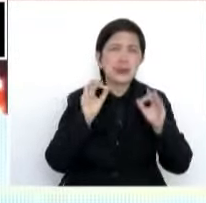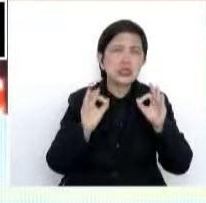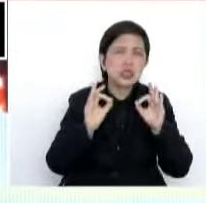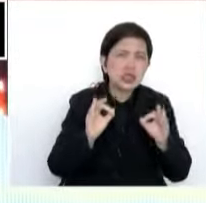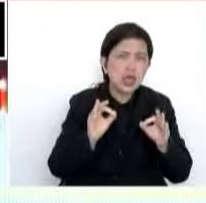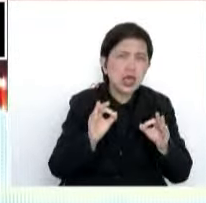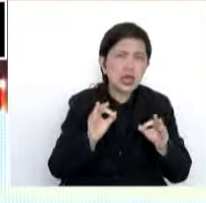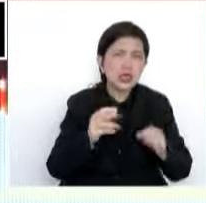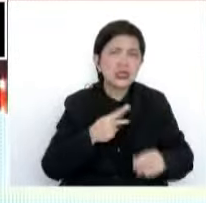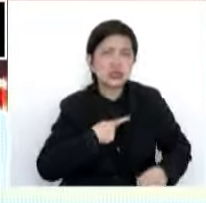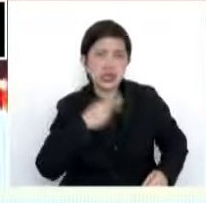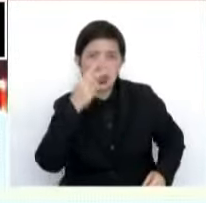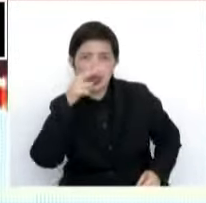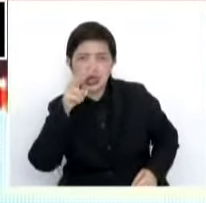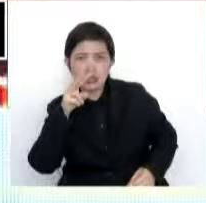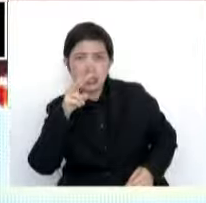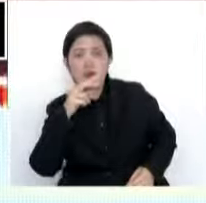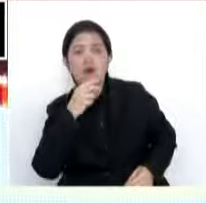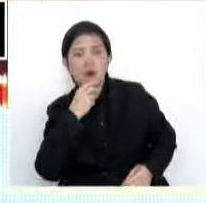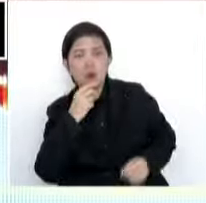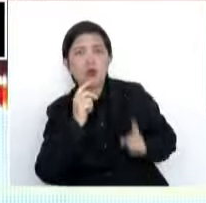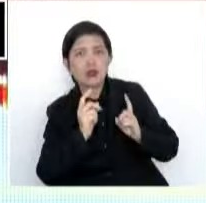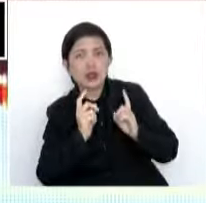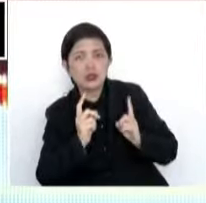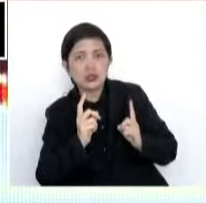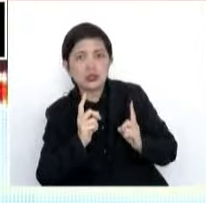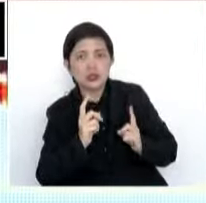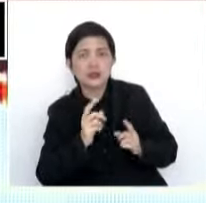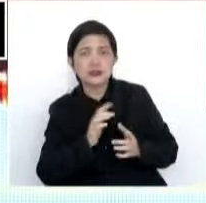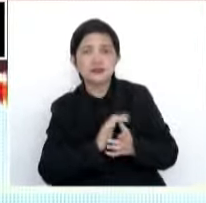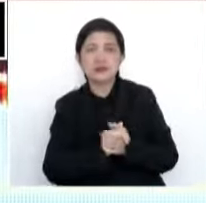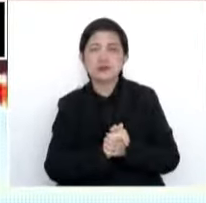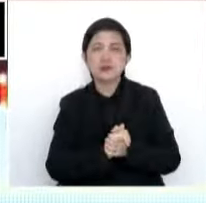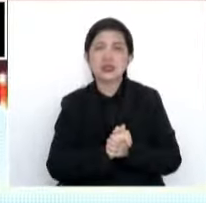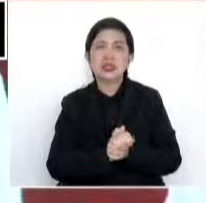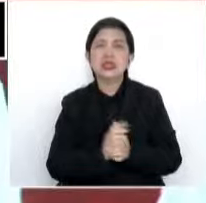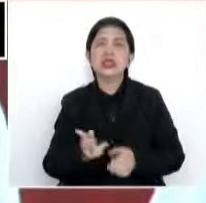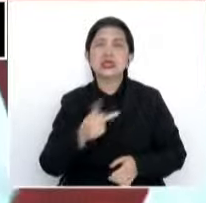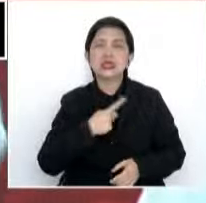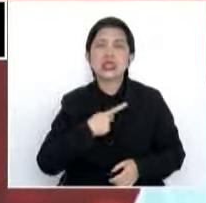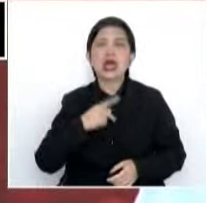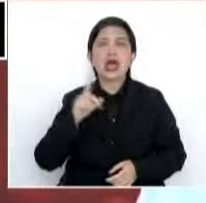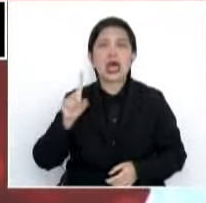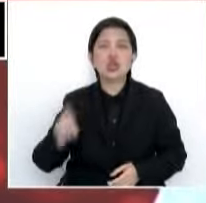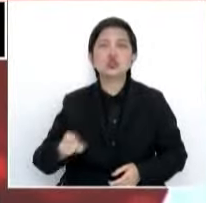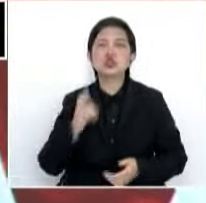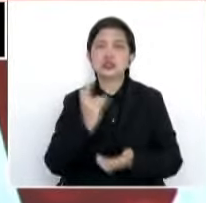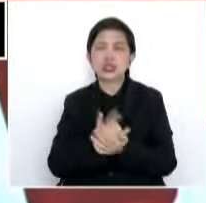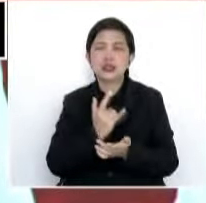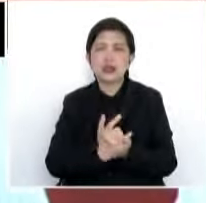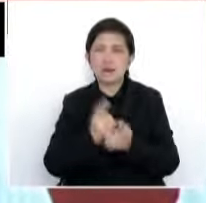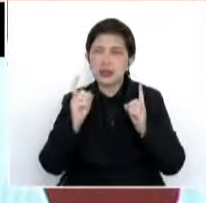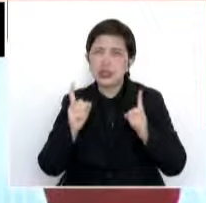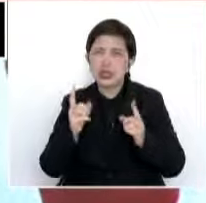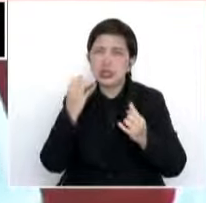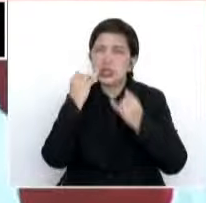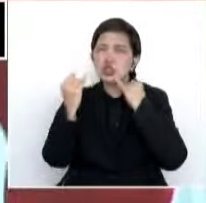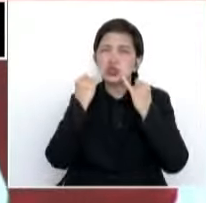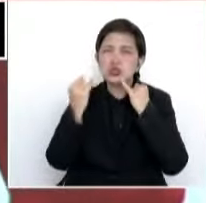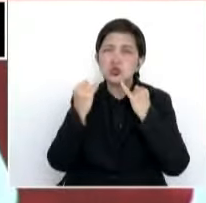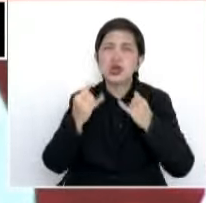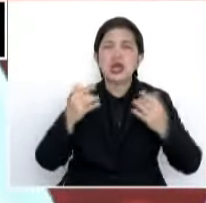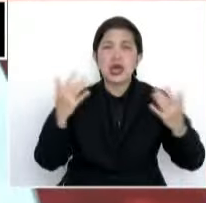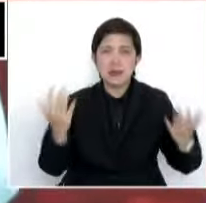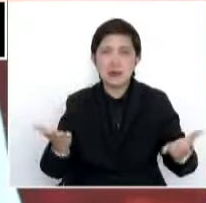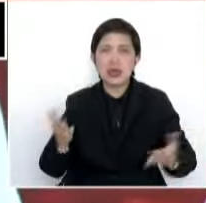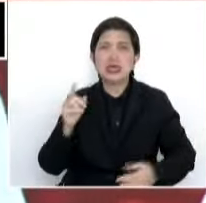melihat selalu waspada dan melihat yang tersirat jadi kita harus waspada dari setiap isu yang ada Apakah